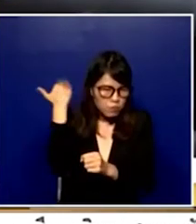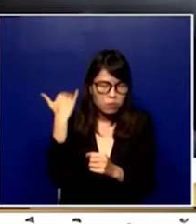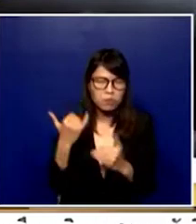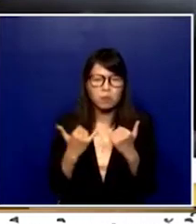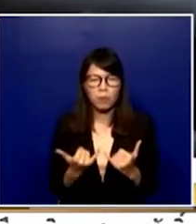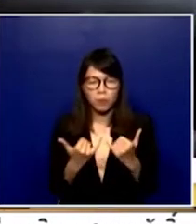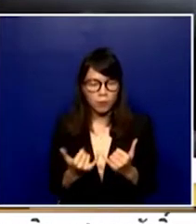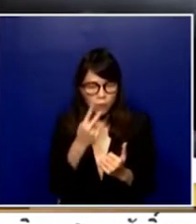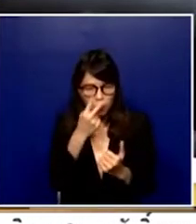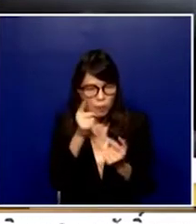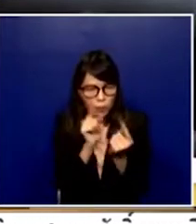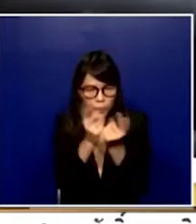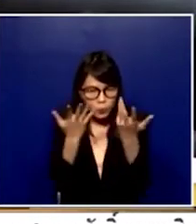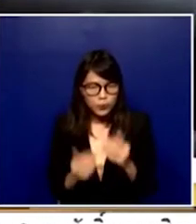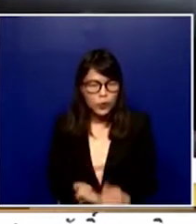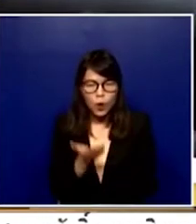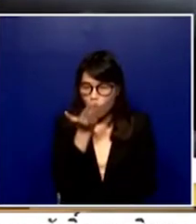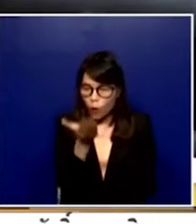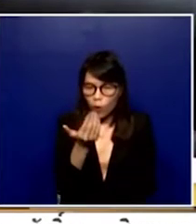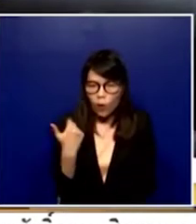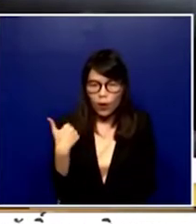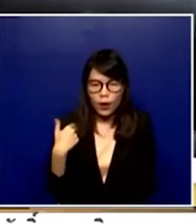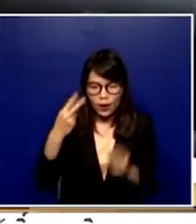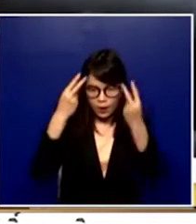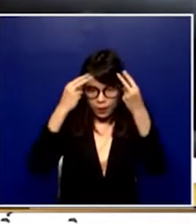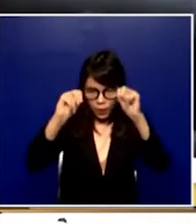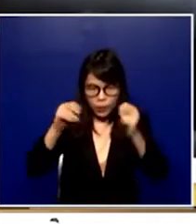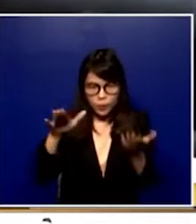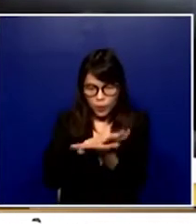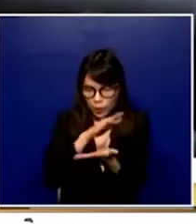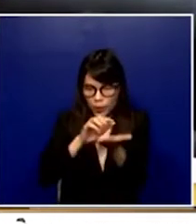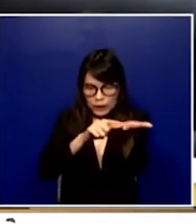าท่านให้นำมาแดงกับที่ประชมแ่นนี้